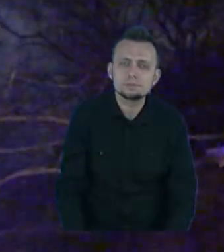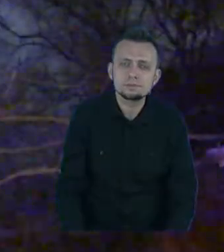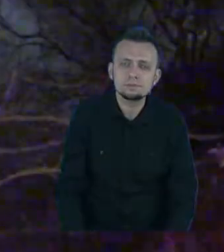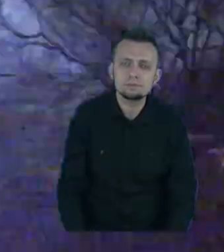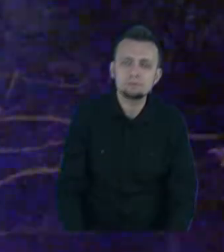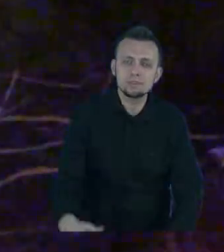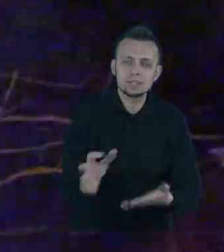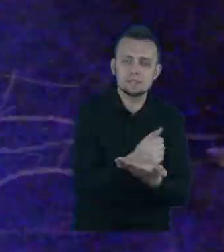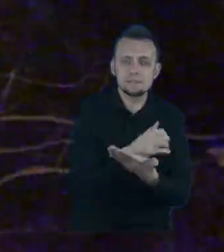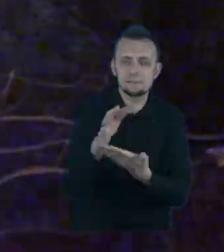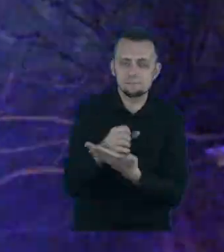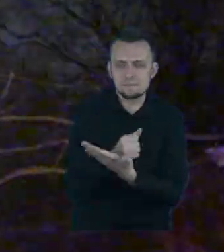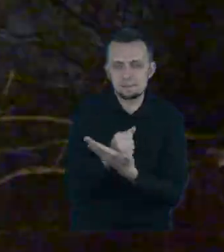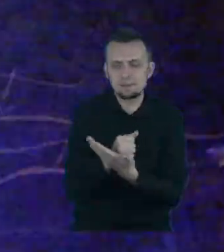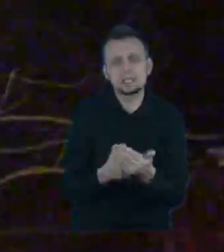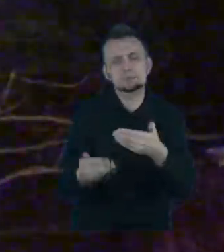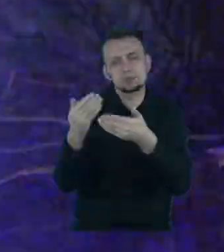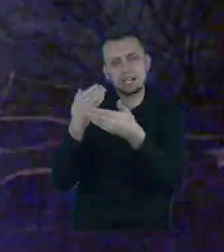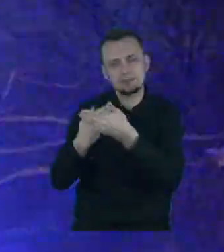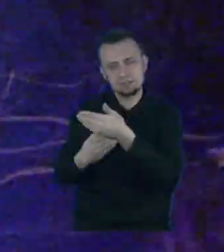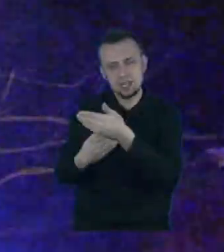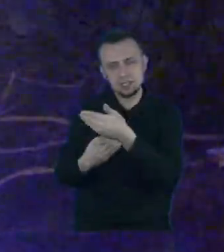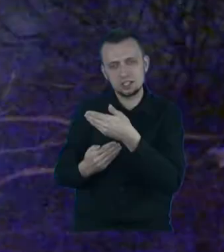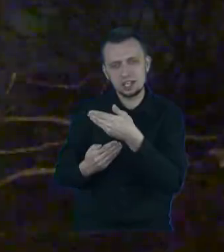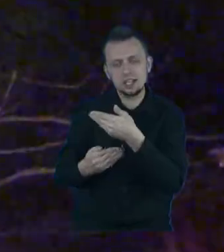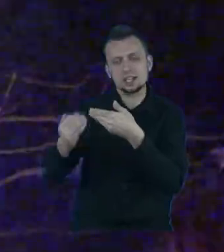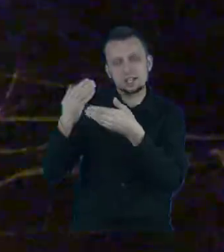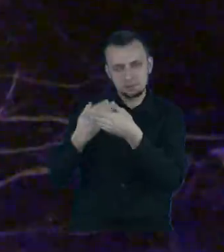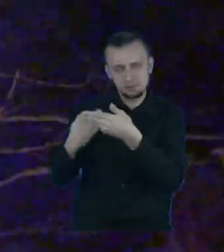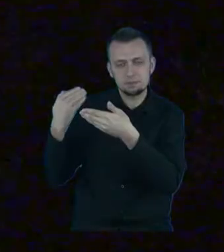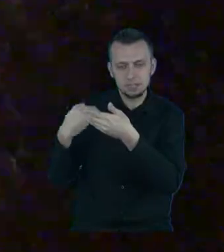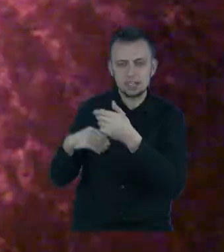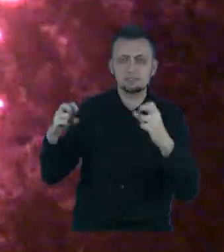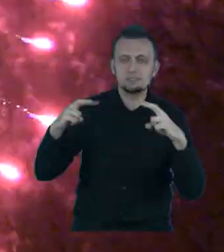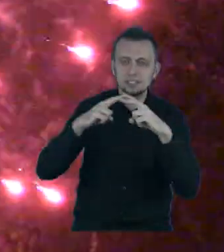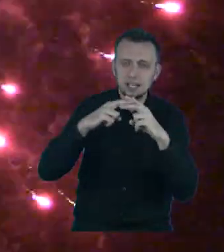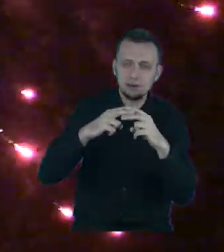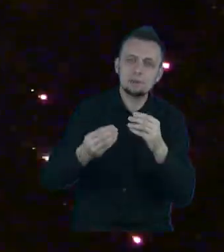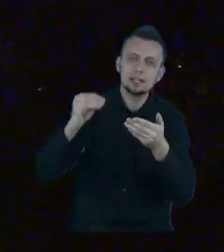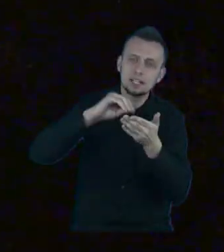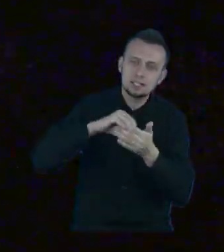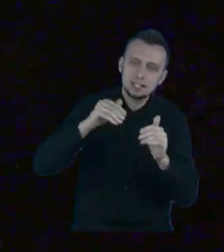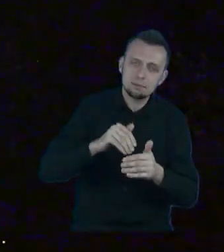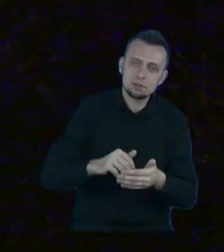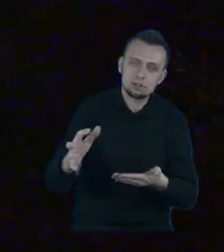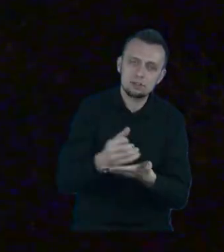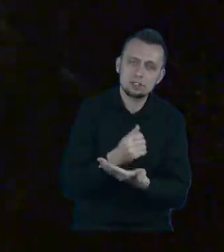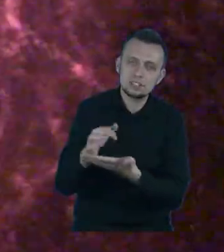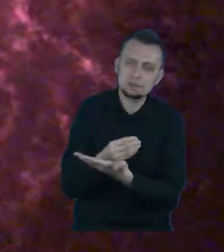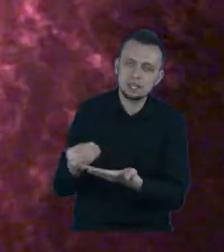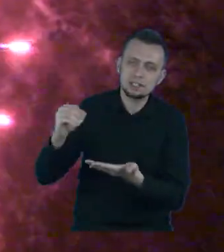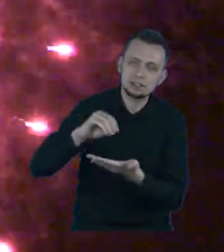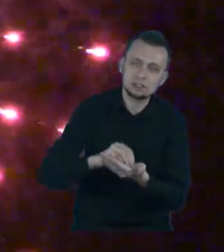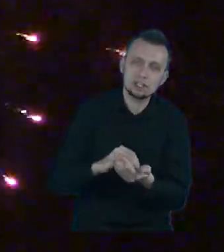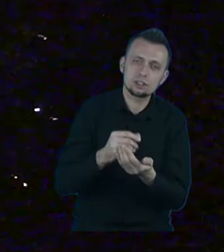Zbiórka o tyle wcześniej, przed finałem, daje możliwość zgromadzenia dodatkowych środków